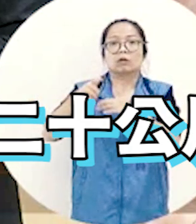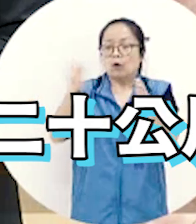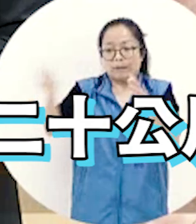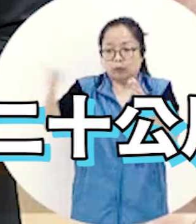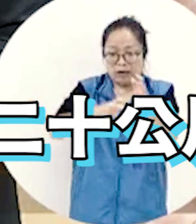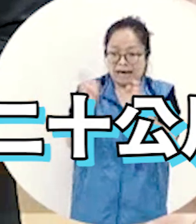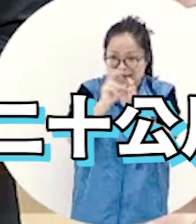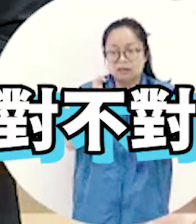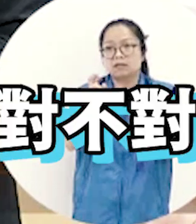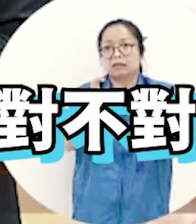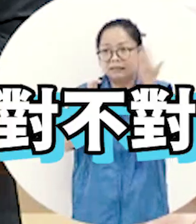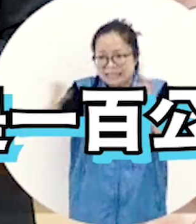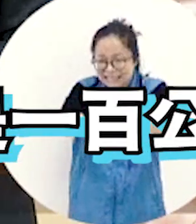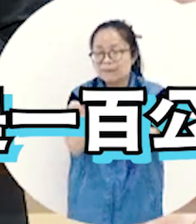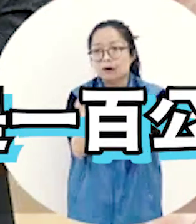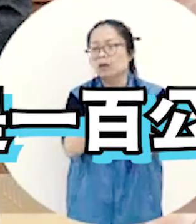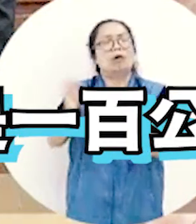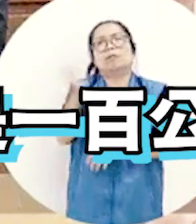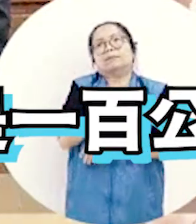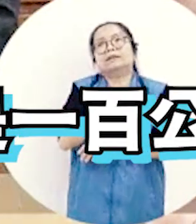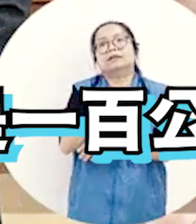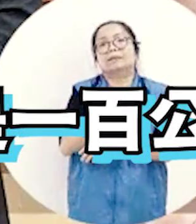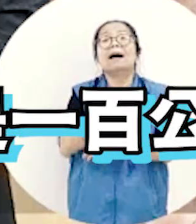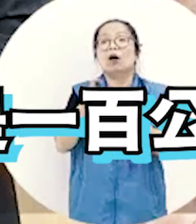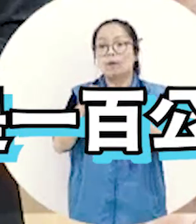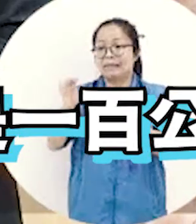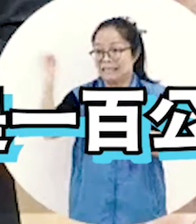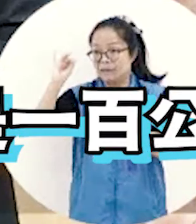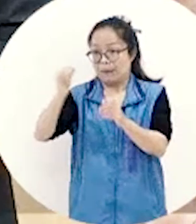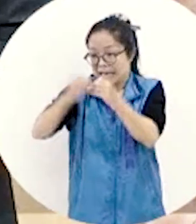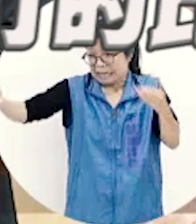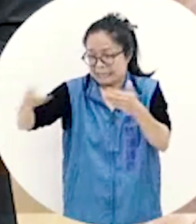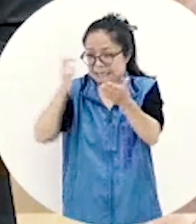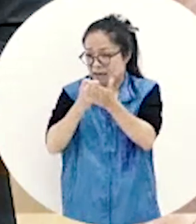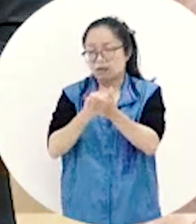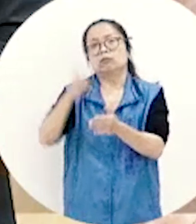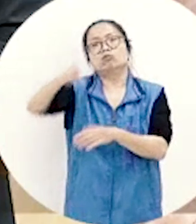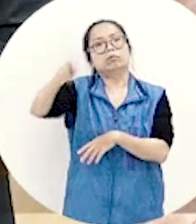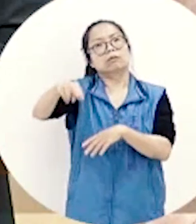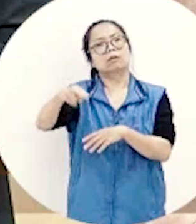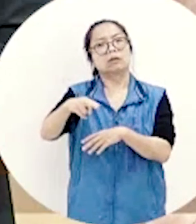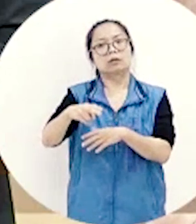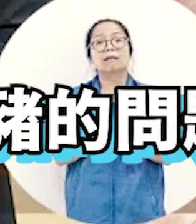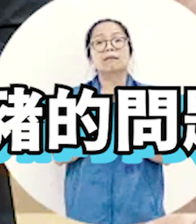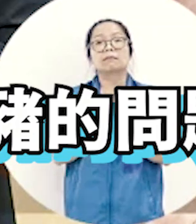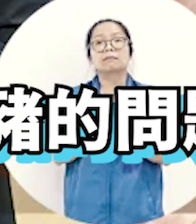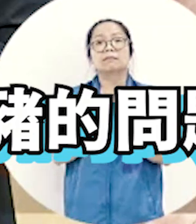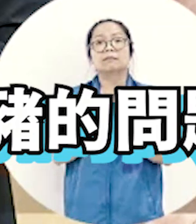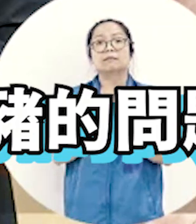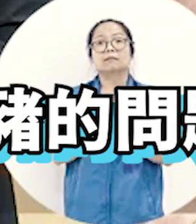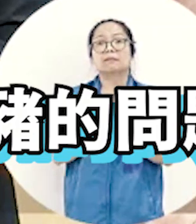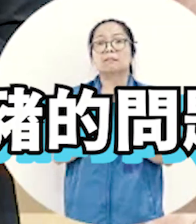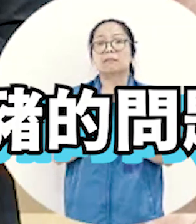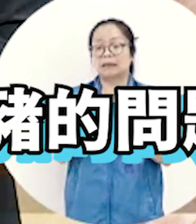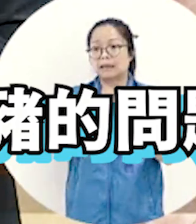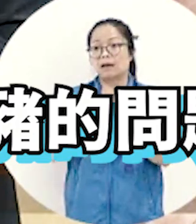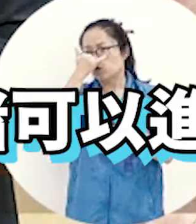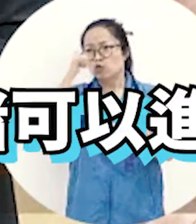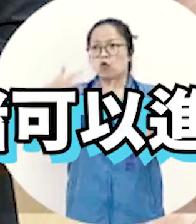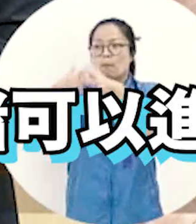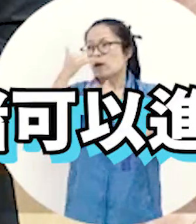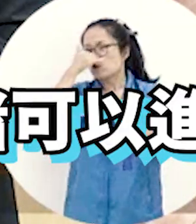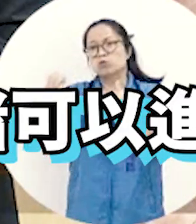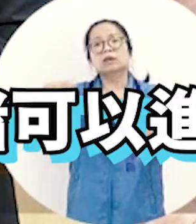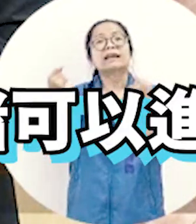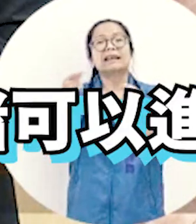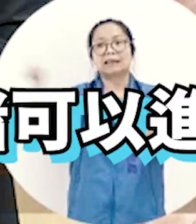以上就可以，不行啊，对不对？我们如果说是100公尺以上可以嘛，因为我们定的比中央更严嘛。那像这个莱猪的问题也是一样啊，他